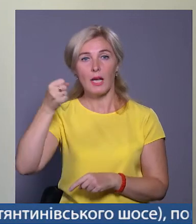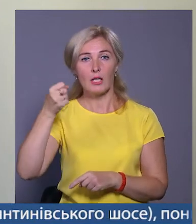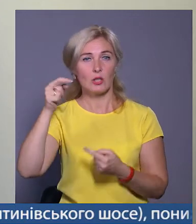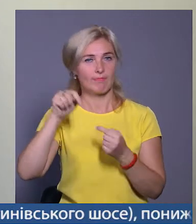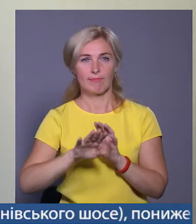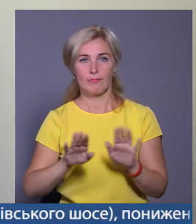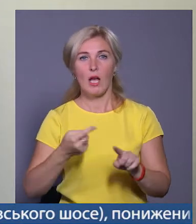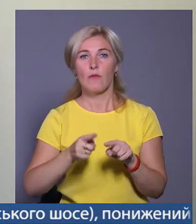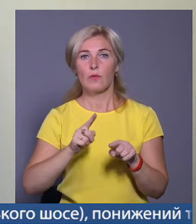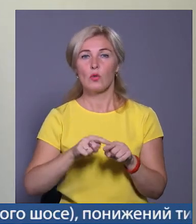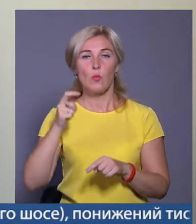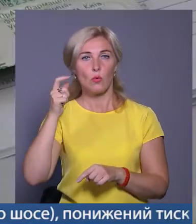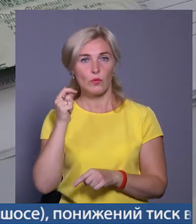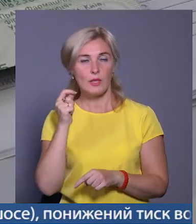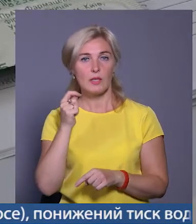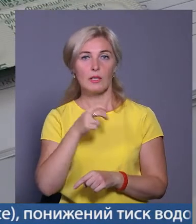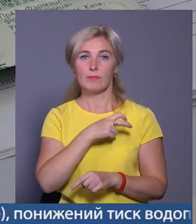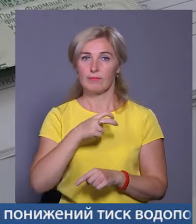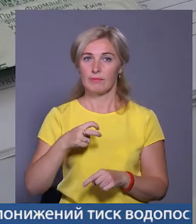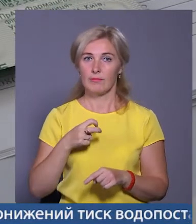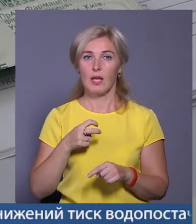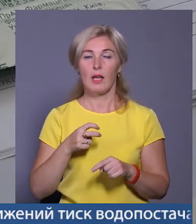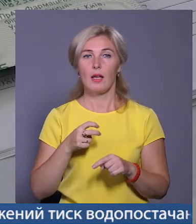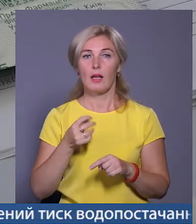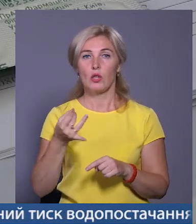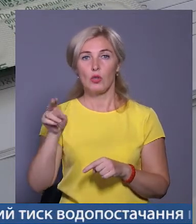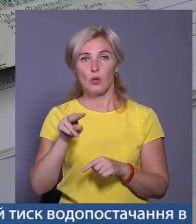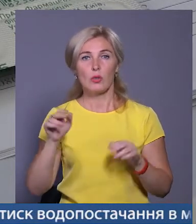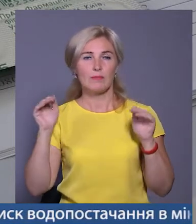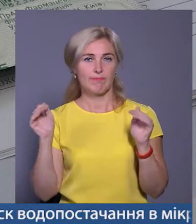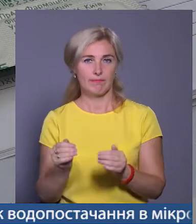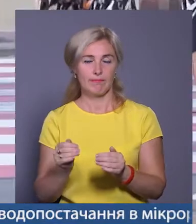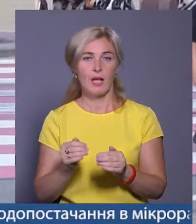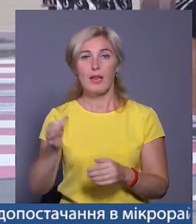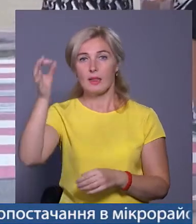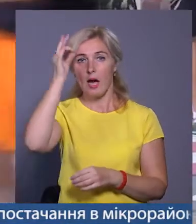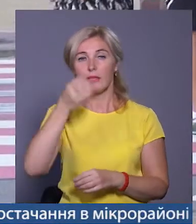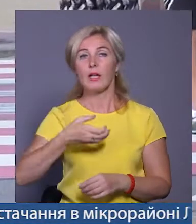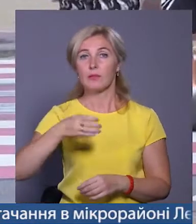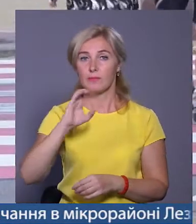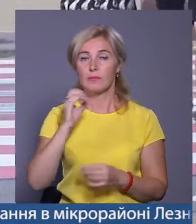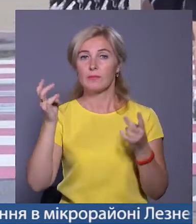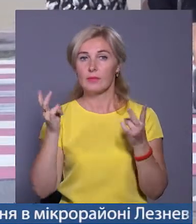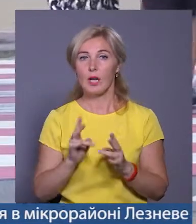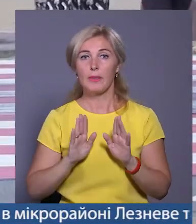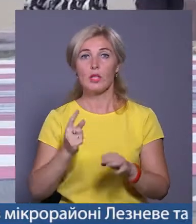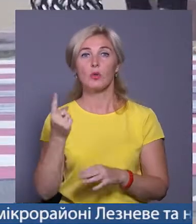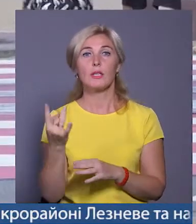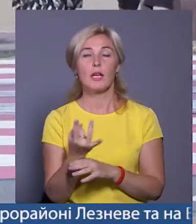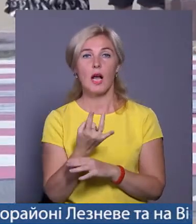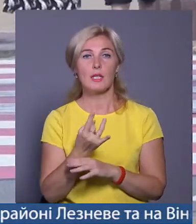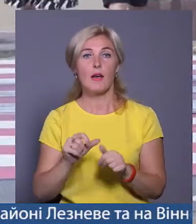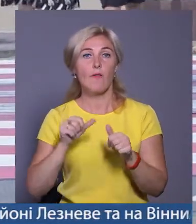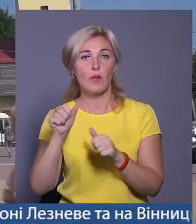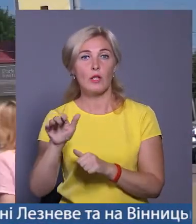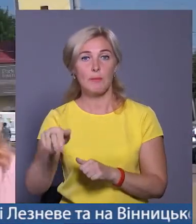цьому віці ризик ураження щитоподібної залози радіоактивним йодом мінімальний. Нагадаємо, приймати калій йодид варто лише один раз, виключно